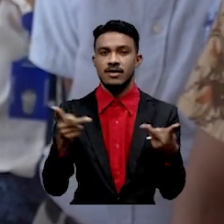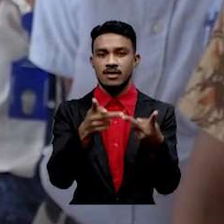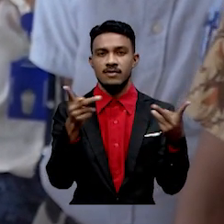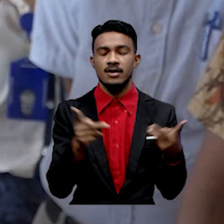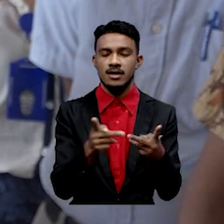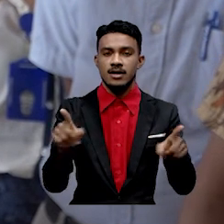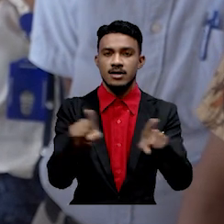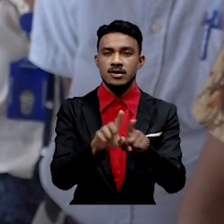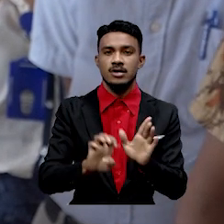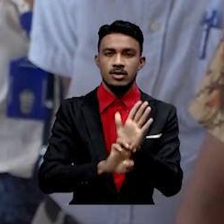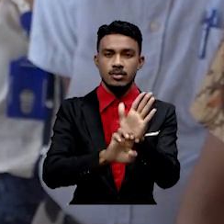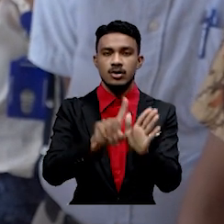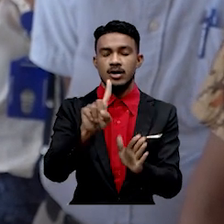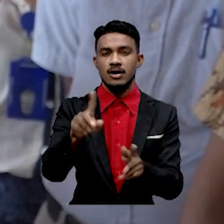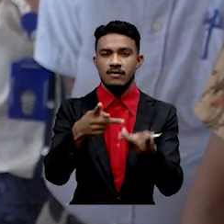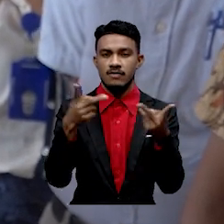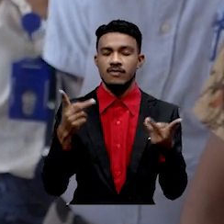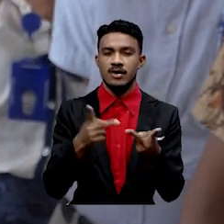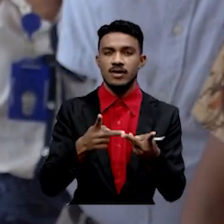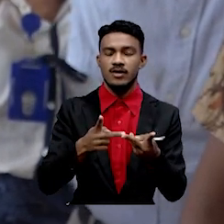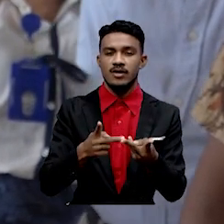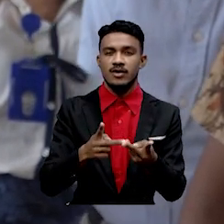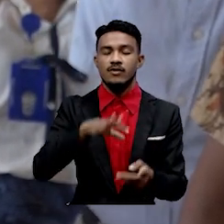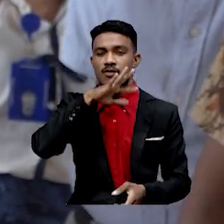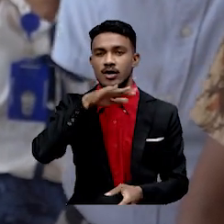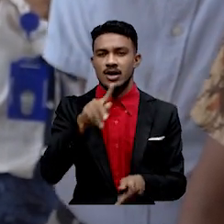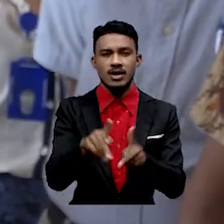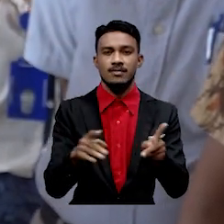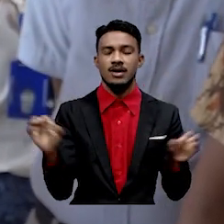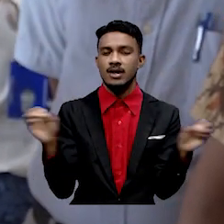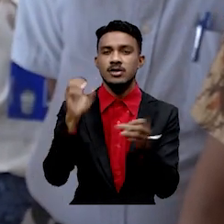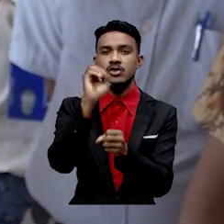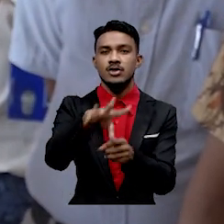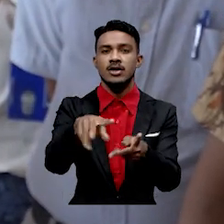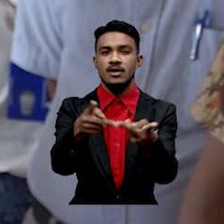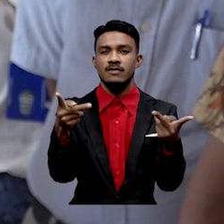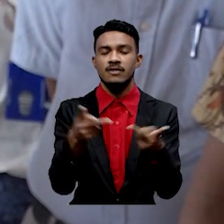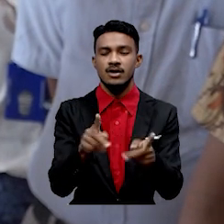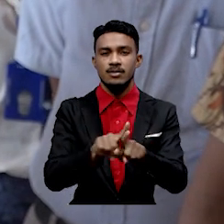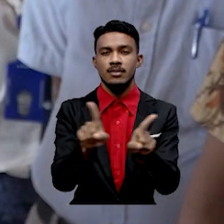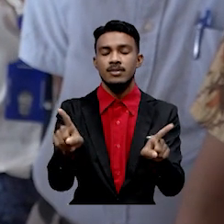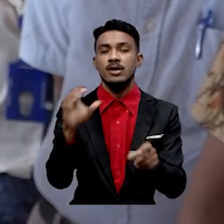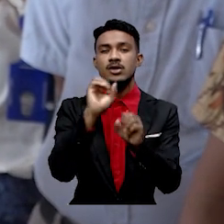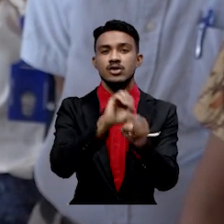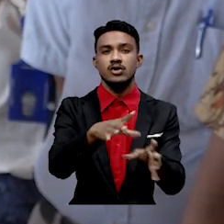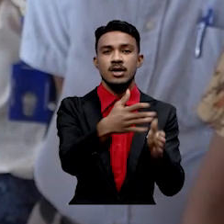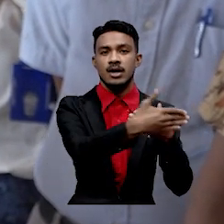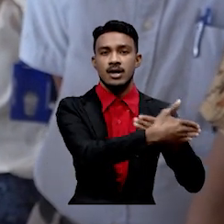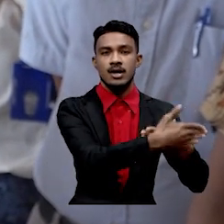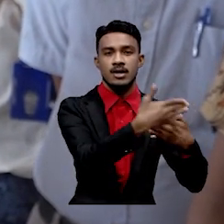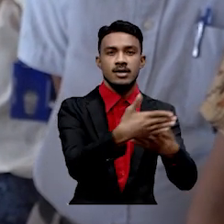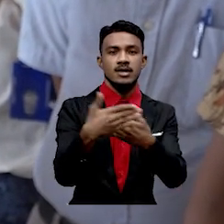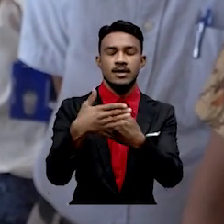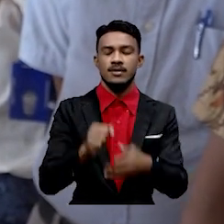ira makhane sen kono ita hare ia faten lisu ne e masira mai la soe lisu hene ne faten ma be soe ia faten khane sen ni ni